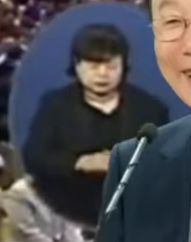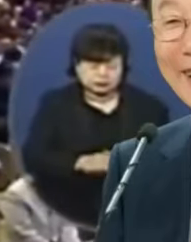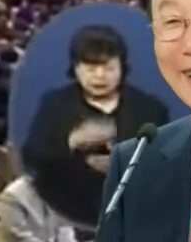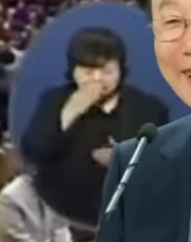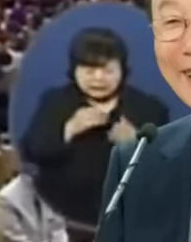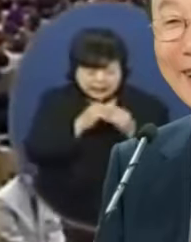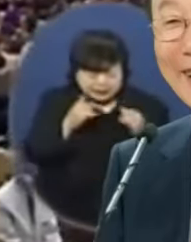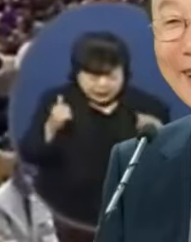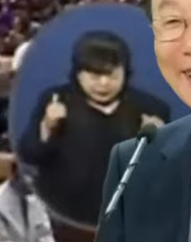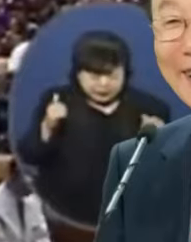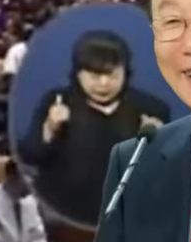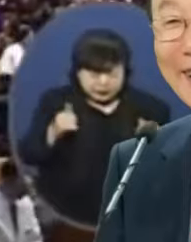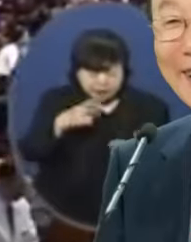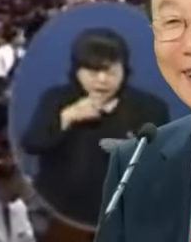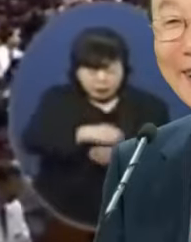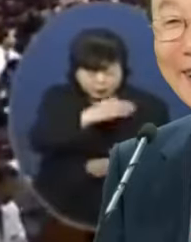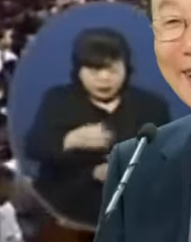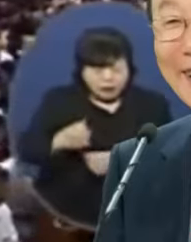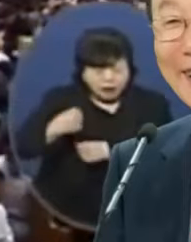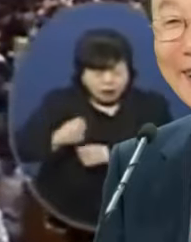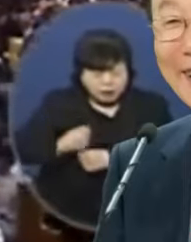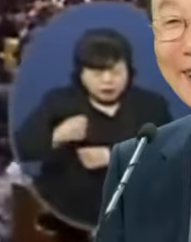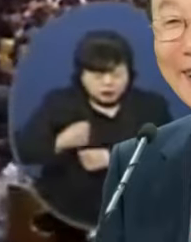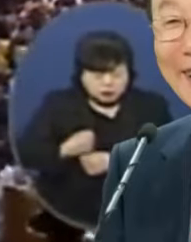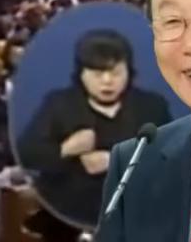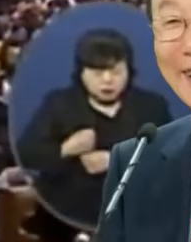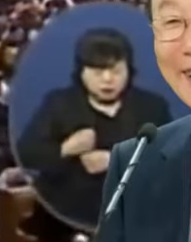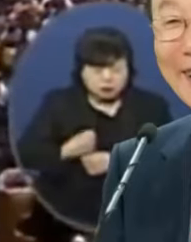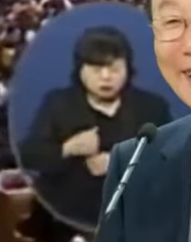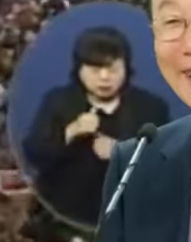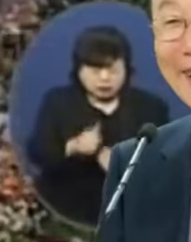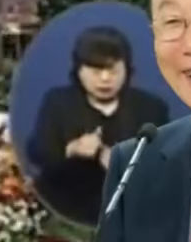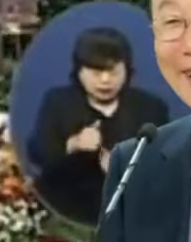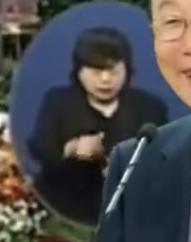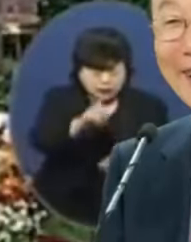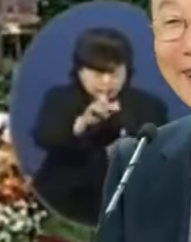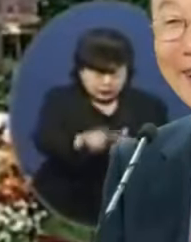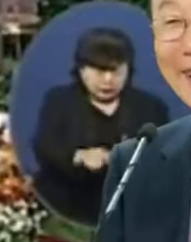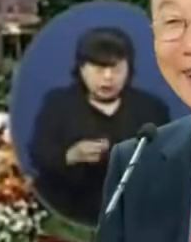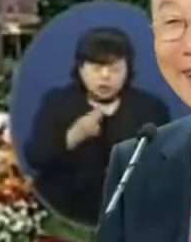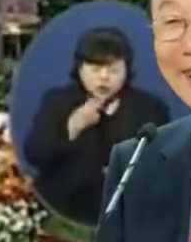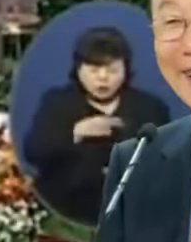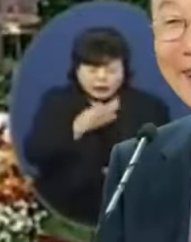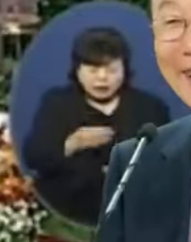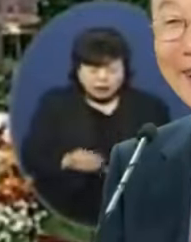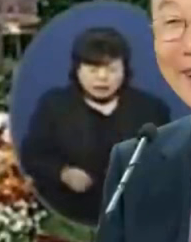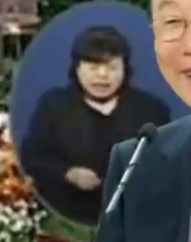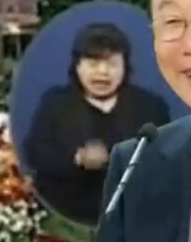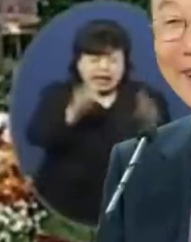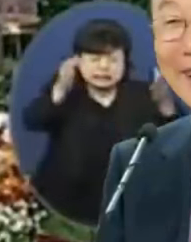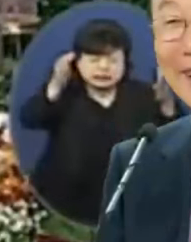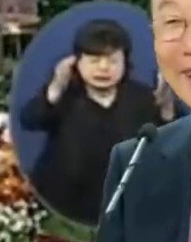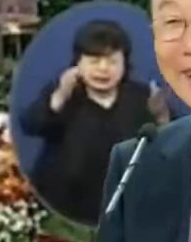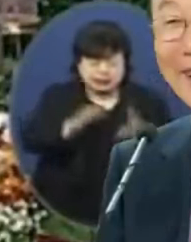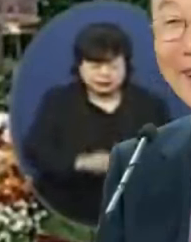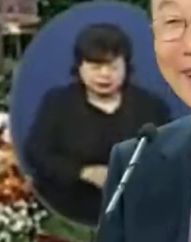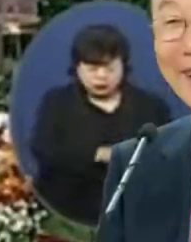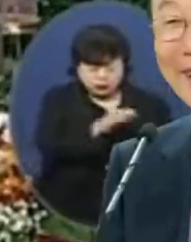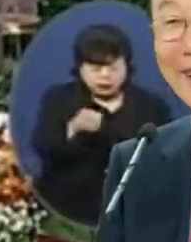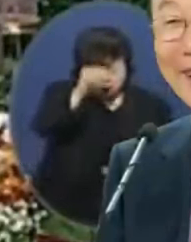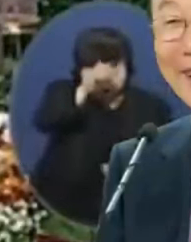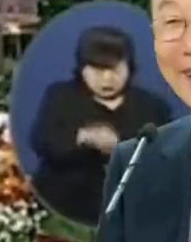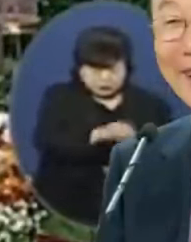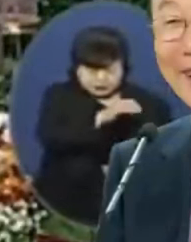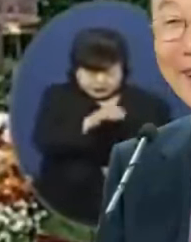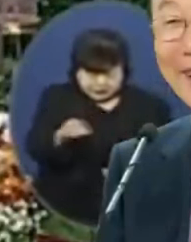이스라엘 백성이 법궤를 걸머치고 법궤 뒤를 따라갈 때 요단강은 갈라졌었습니다. 우리는